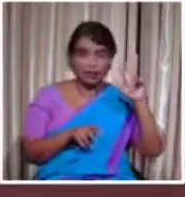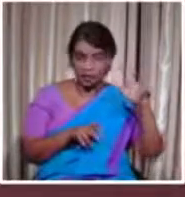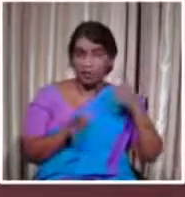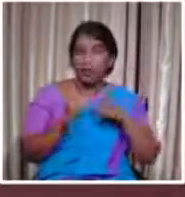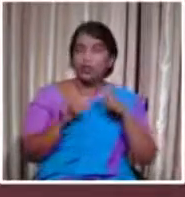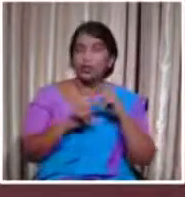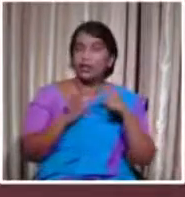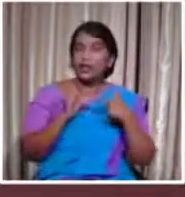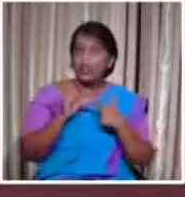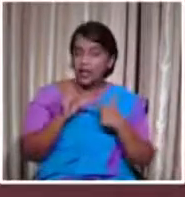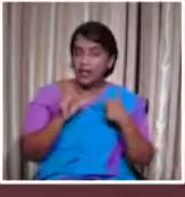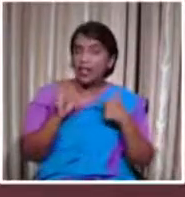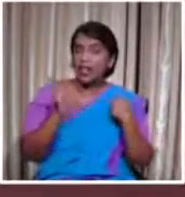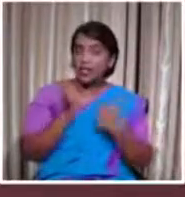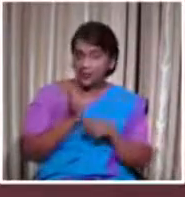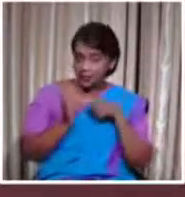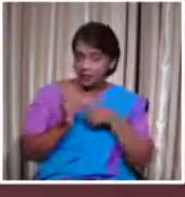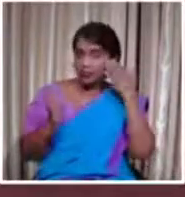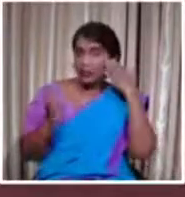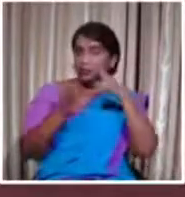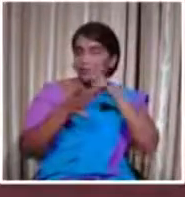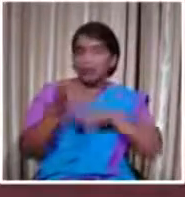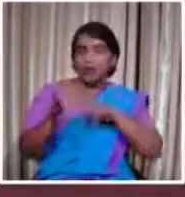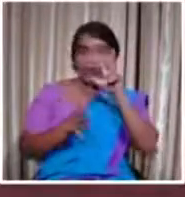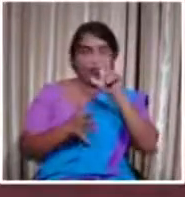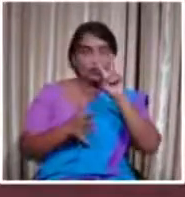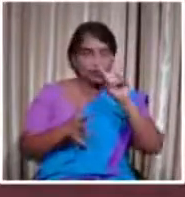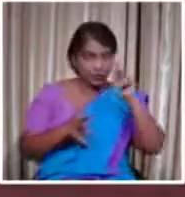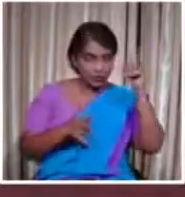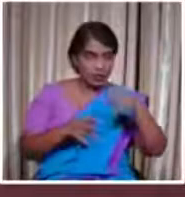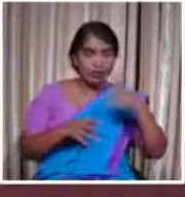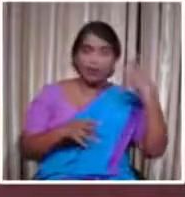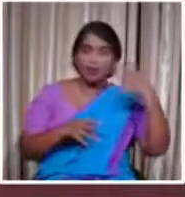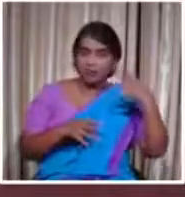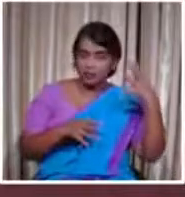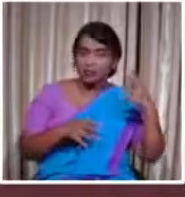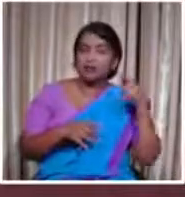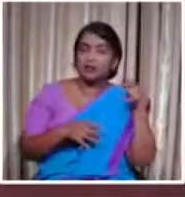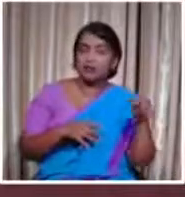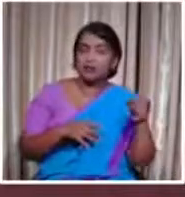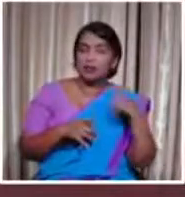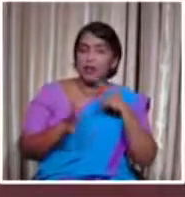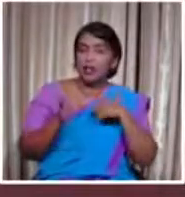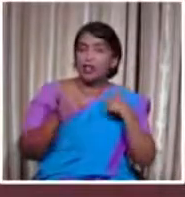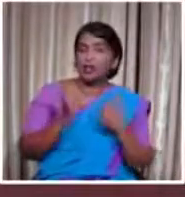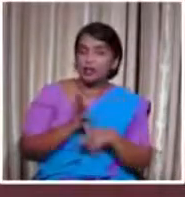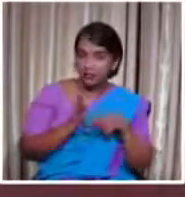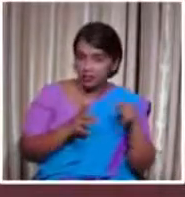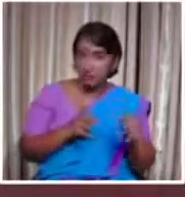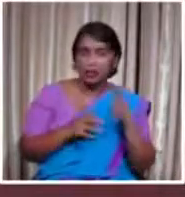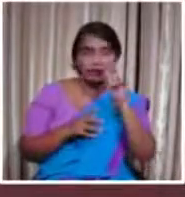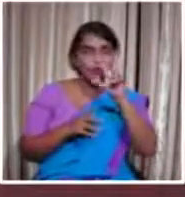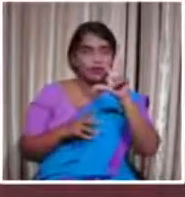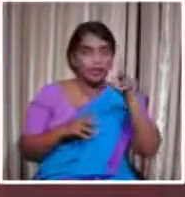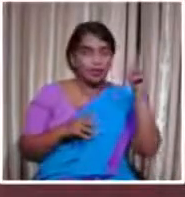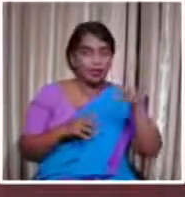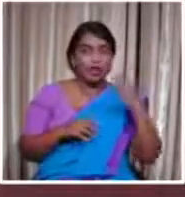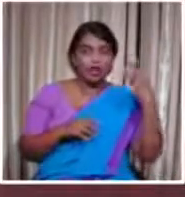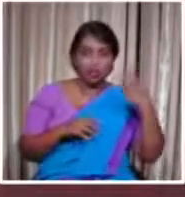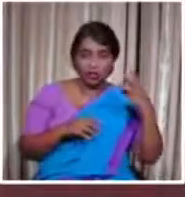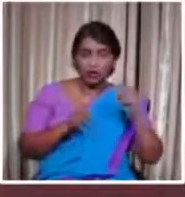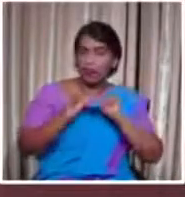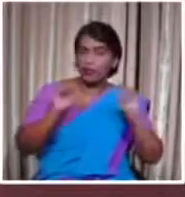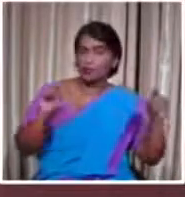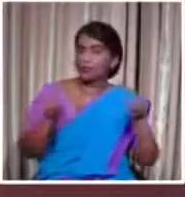සංවර්ධන පනත සමග කිය යුතු 82 අංක 4 සහ 84 අංක 44 දරන පනතේ 28/3 වගන්තිය ප්‍රකාරව